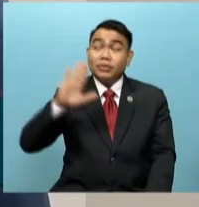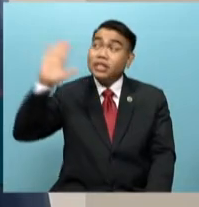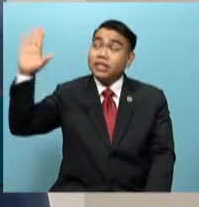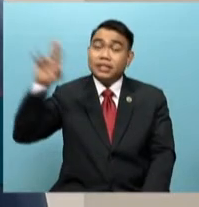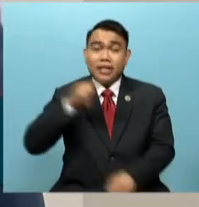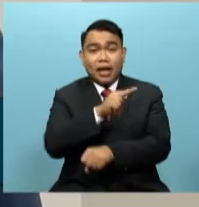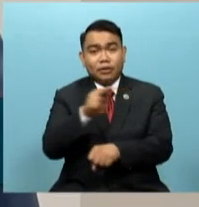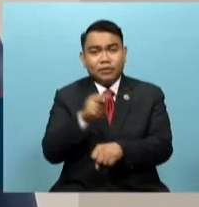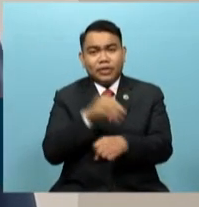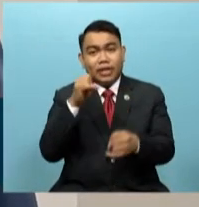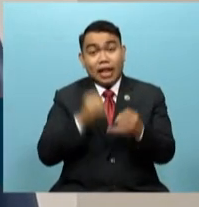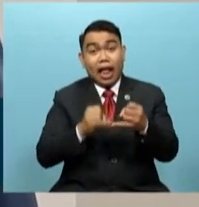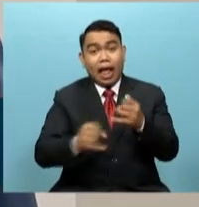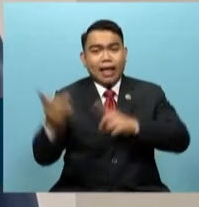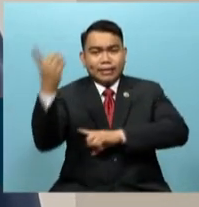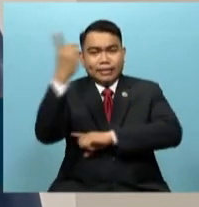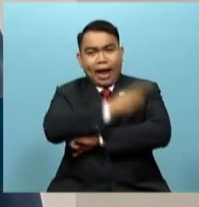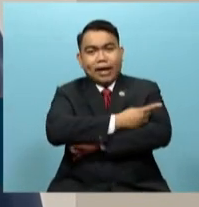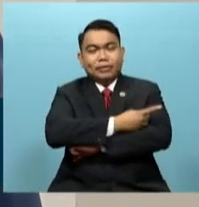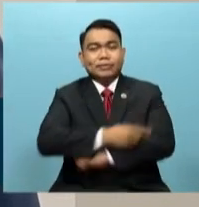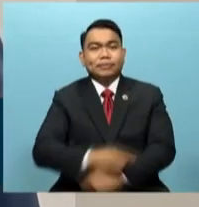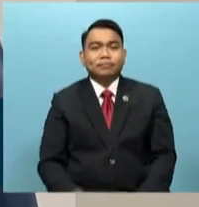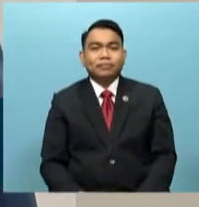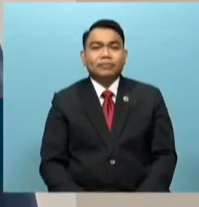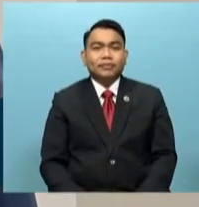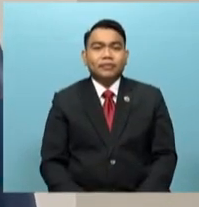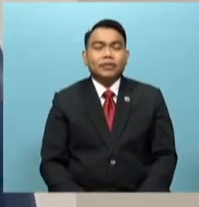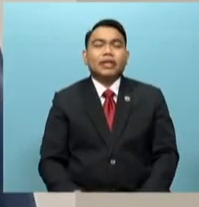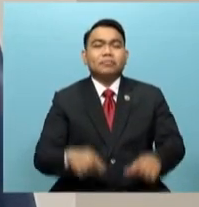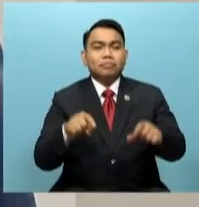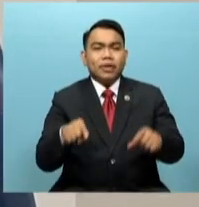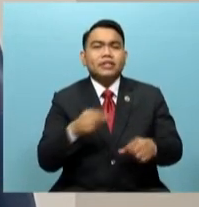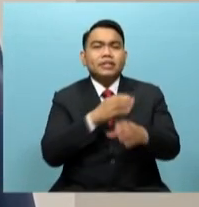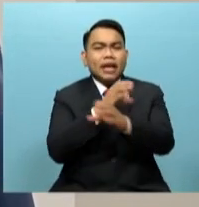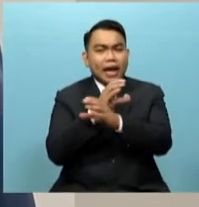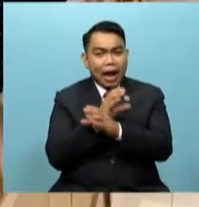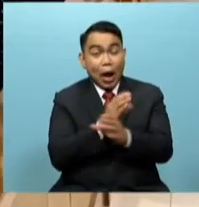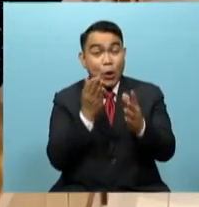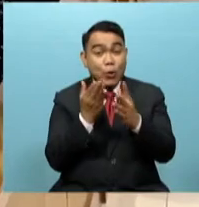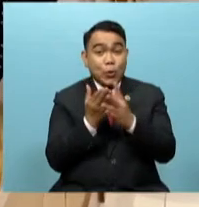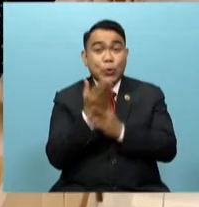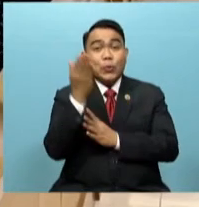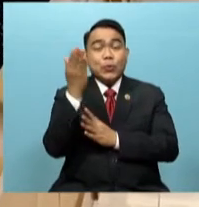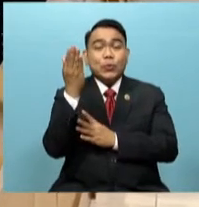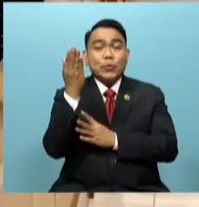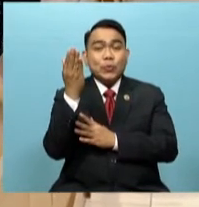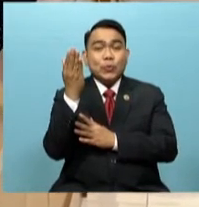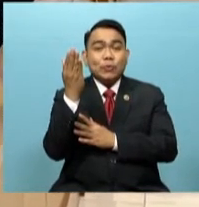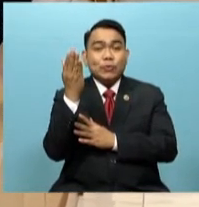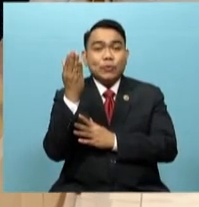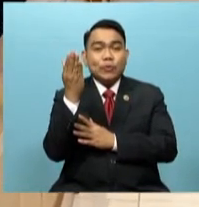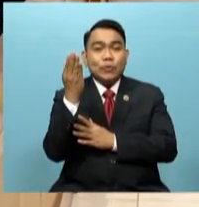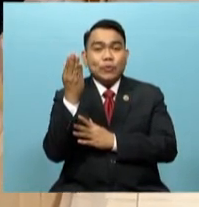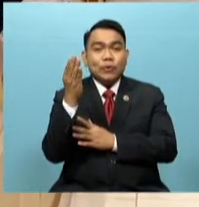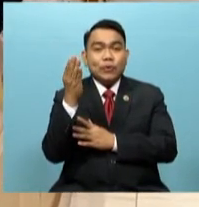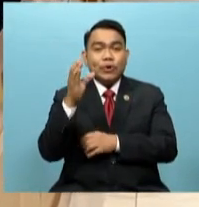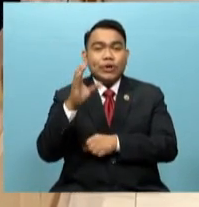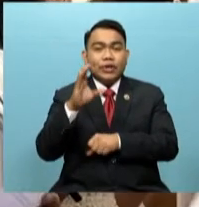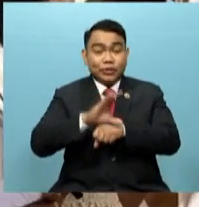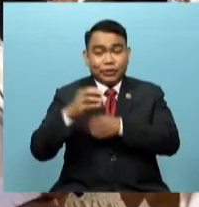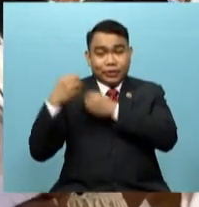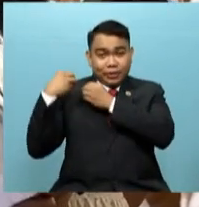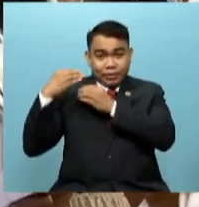bayan sa huling araw na ito ay masinop sa pamamagitan po ng mga may tungkuling